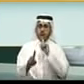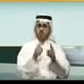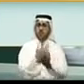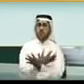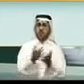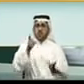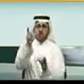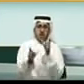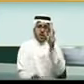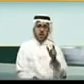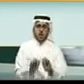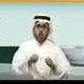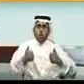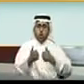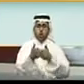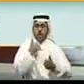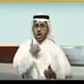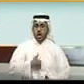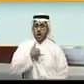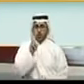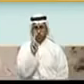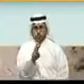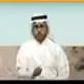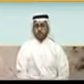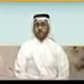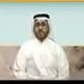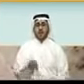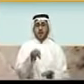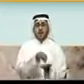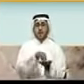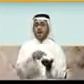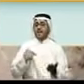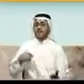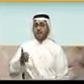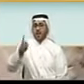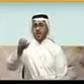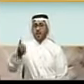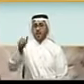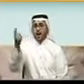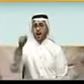الأفراد من الأسر اليمنية. ففي محافظة مأرب وزع المركز